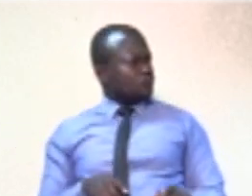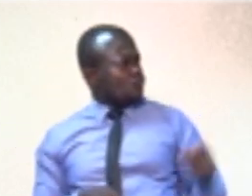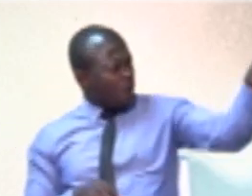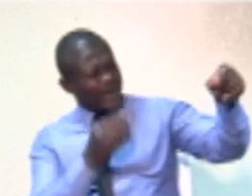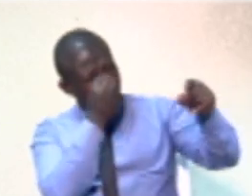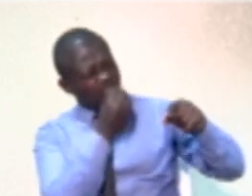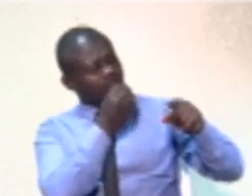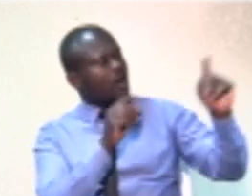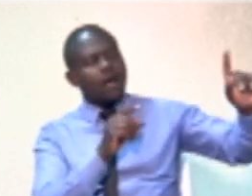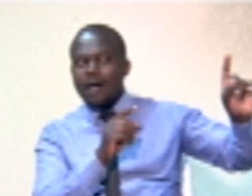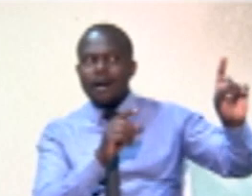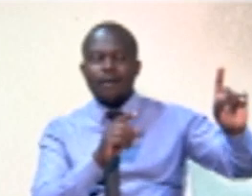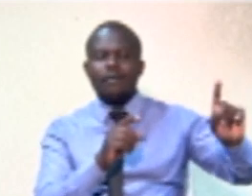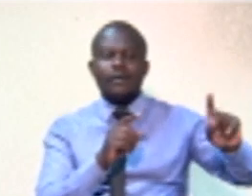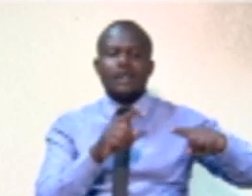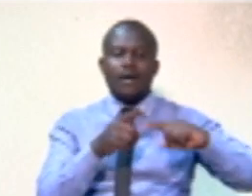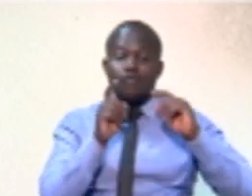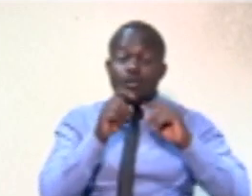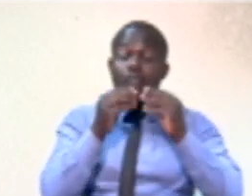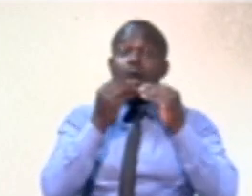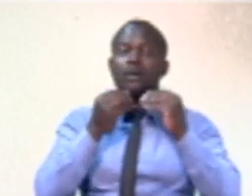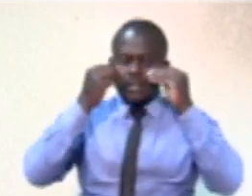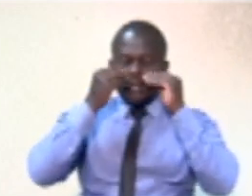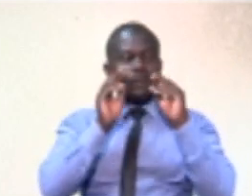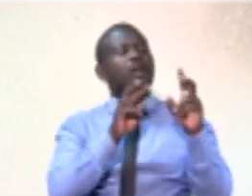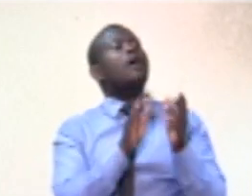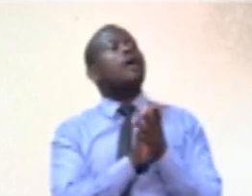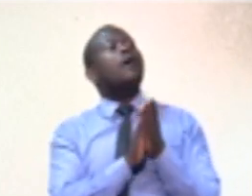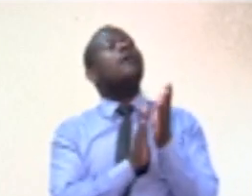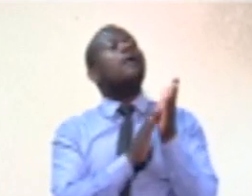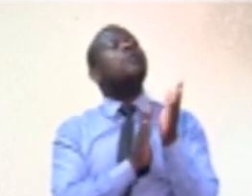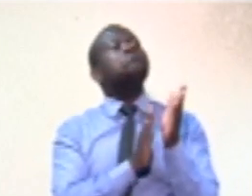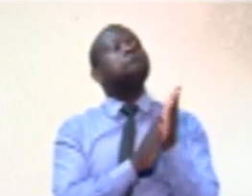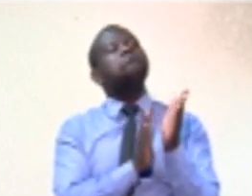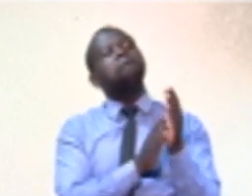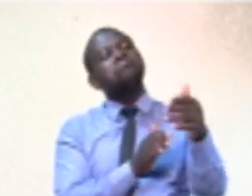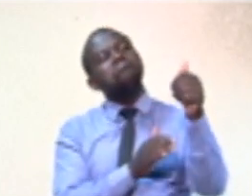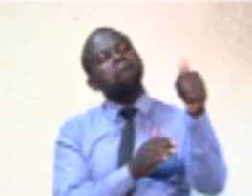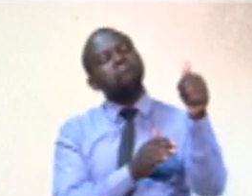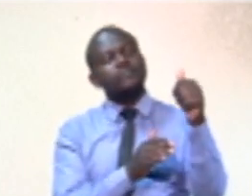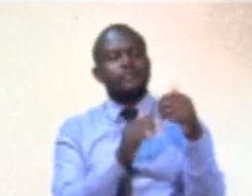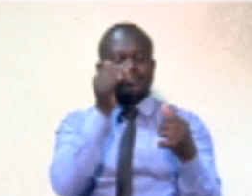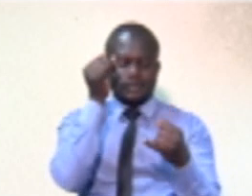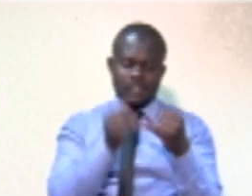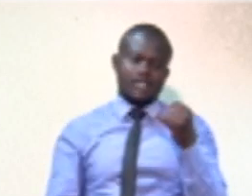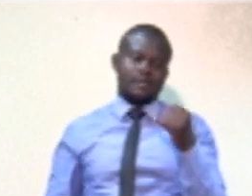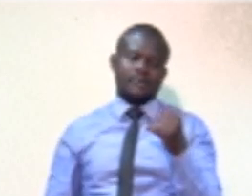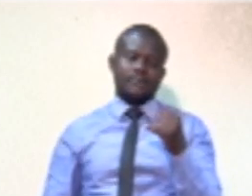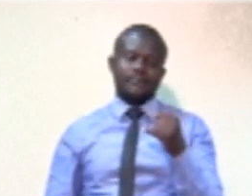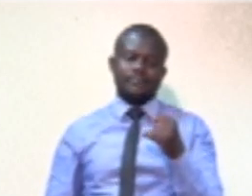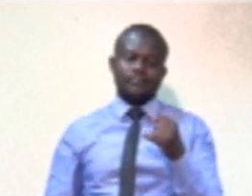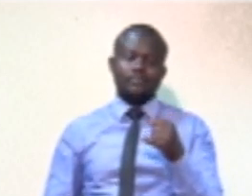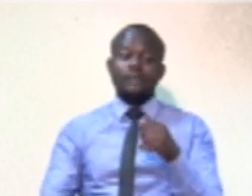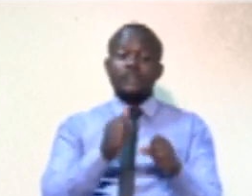igufate ari ukutambaye agapfukamunwa ahubwo kukambara ku buryo ni nayibona ivuga iti abantu barubahiriza amabwiriza nk'uko byagenwe icyanyuma ni